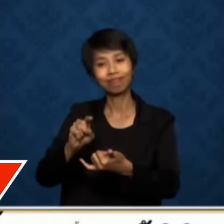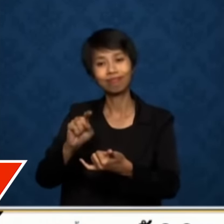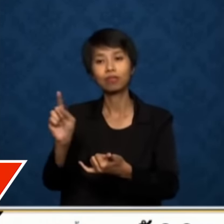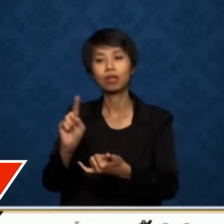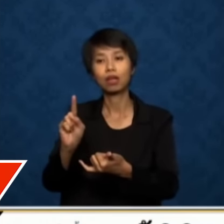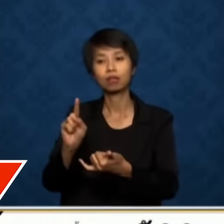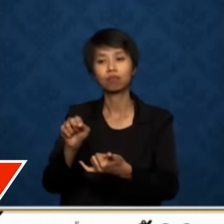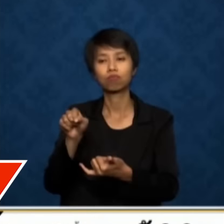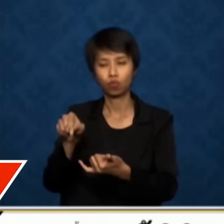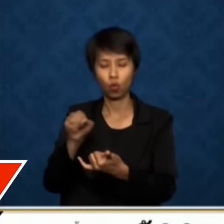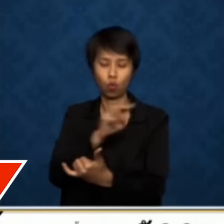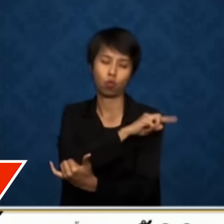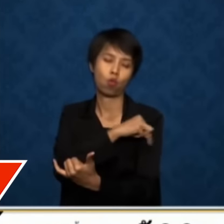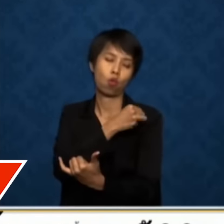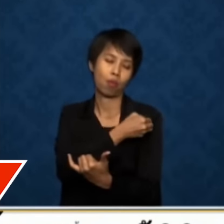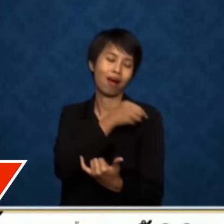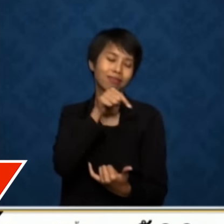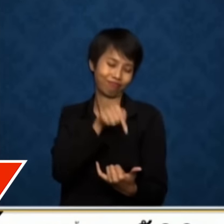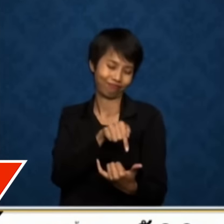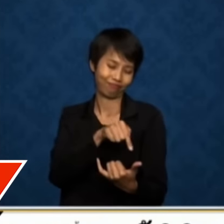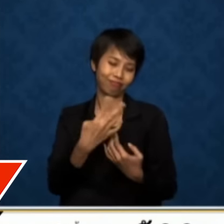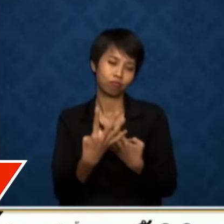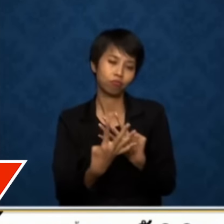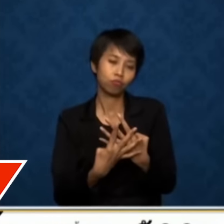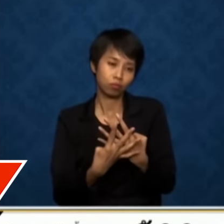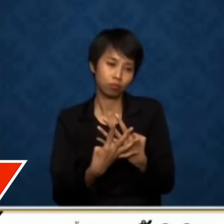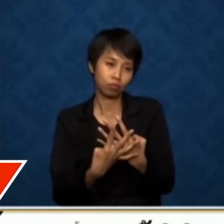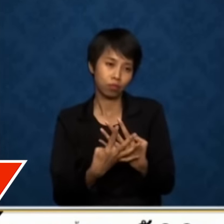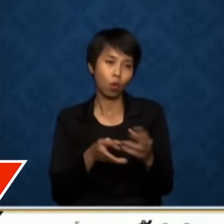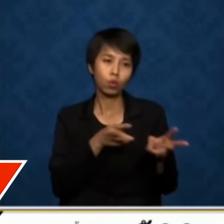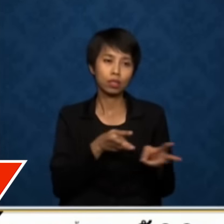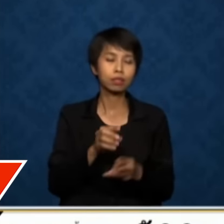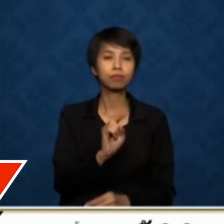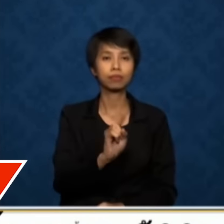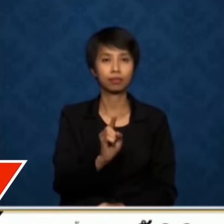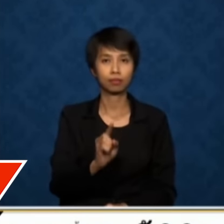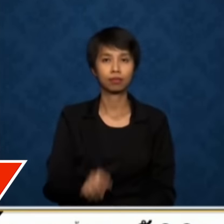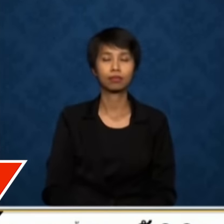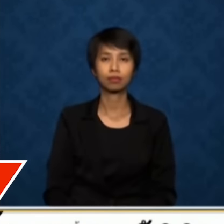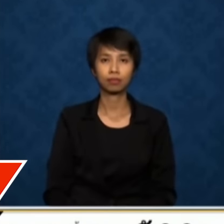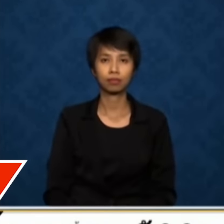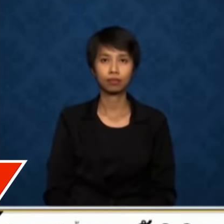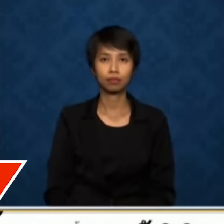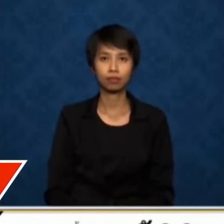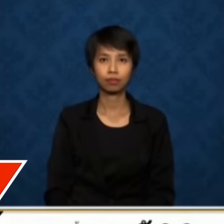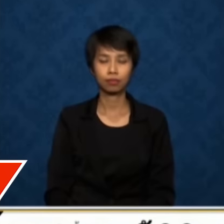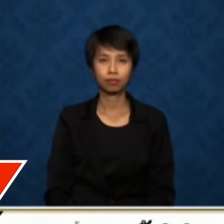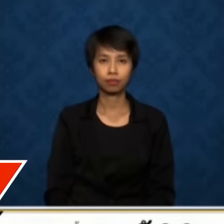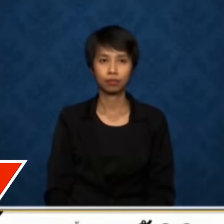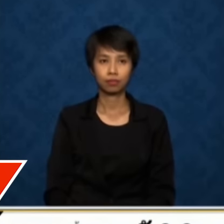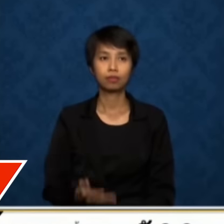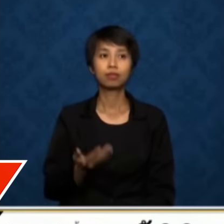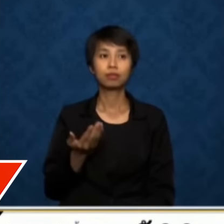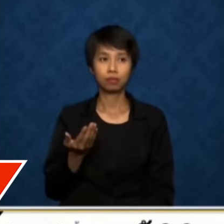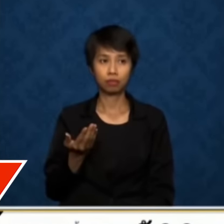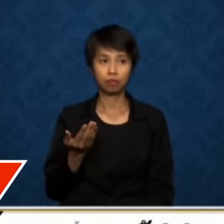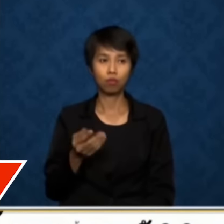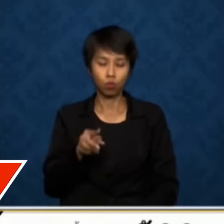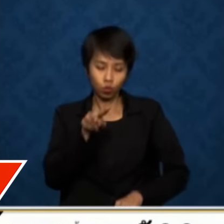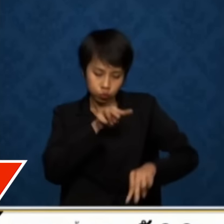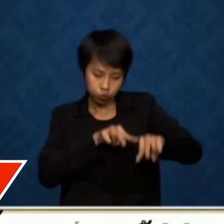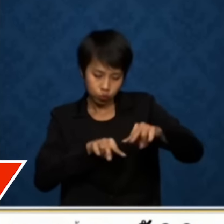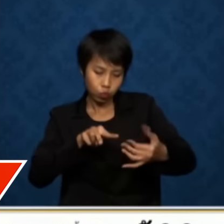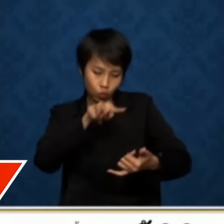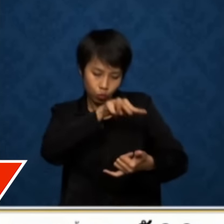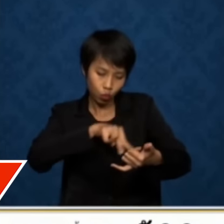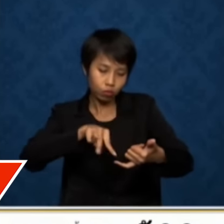โรงพยาบาลข้างในเรือนจำเนี่ยนะครับเราต้องทำยังไงครับสไลด์ถัดไปครับเราก็ต้องตรวจสืบค้นเพิ่มเติมท่